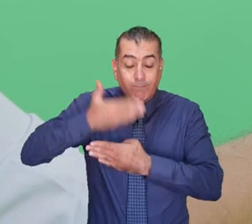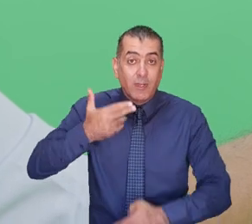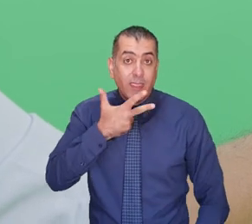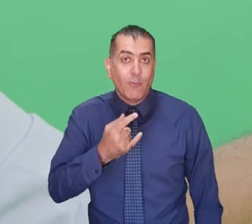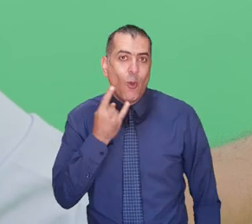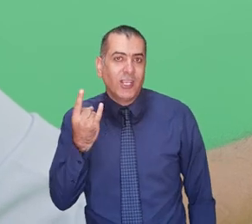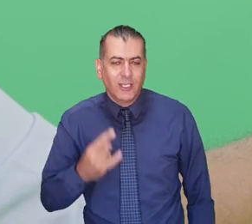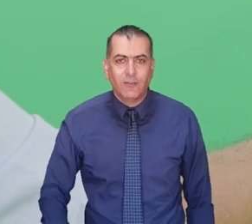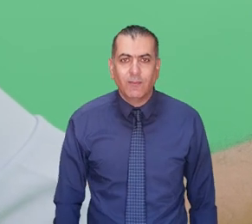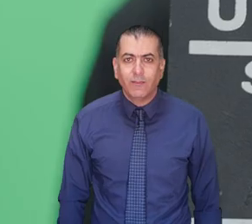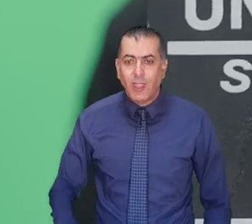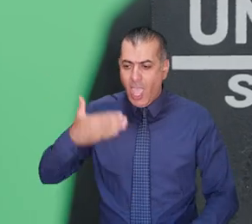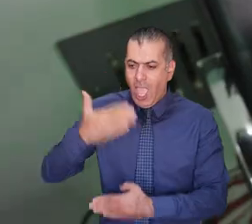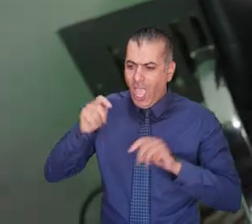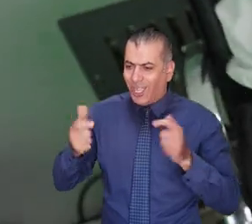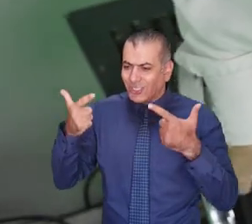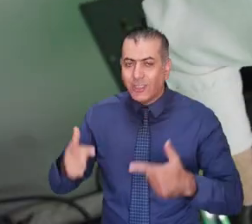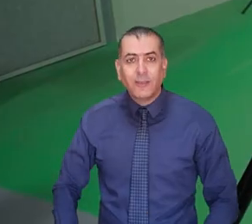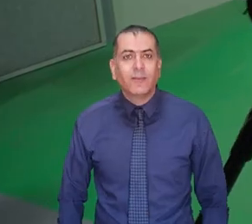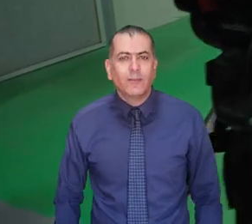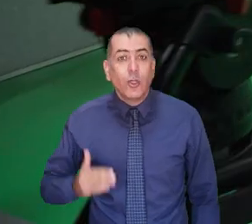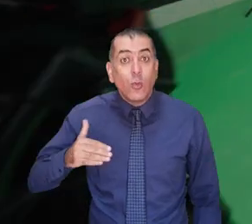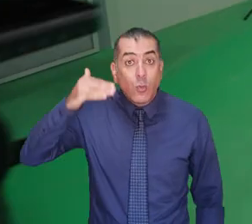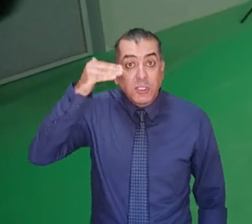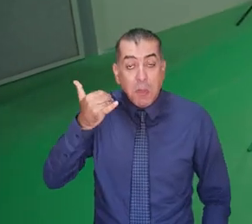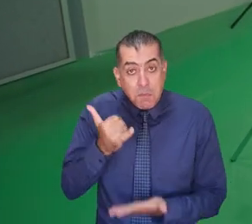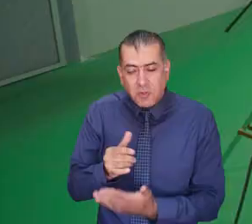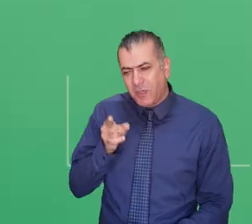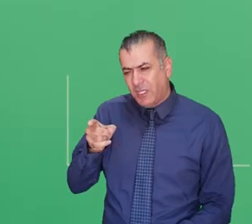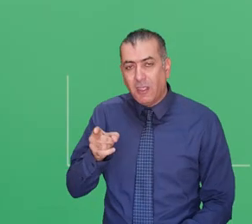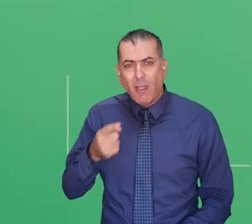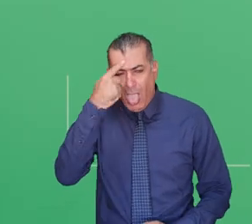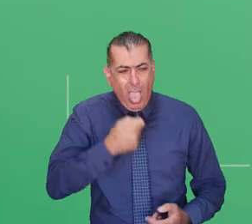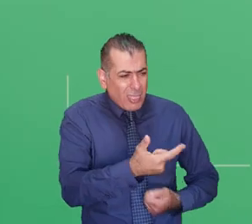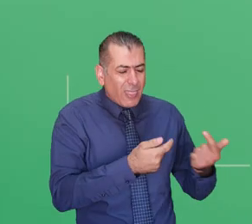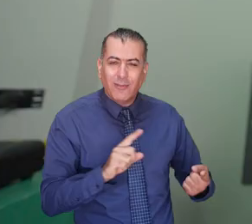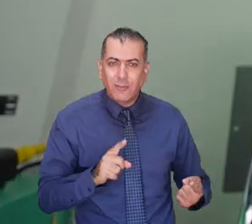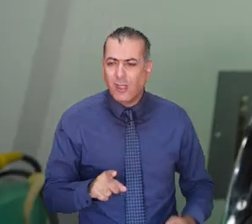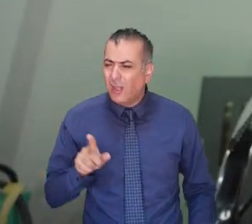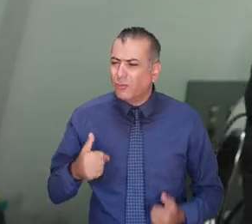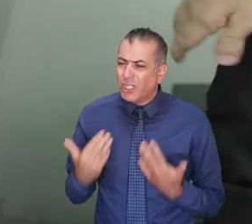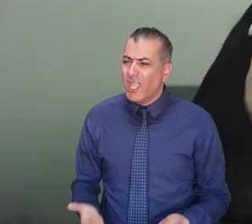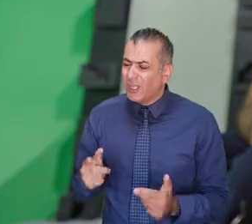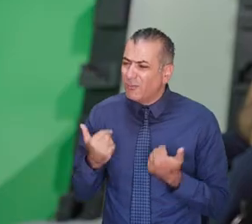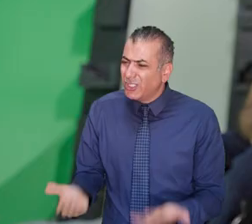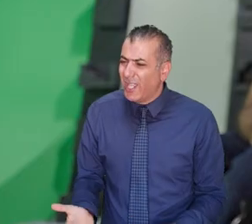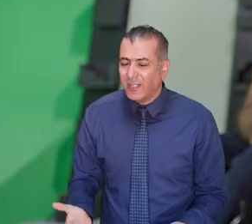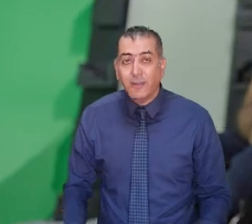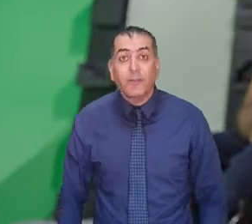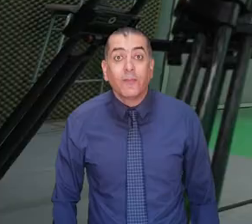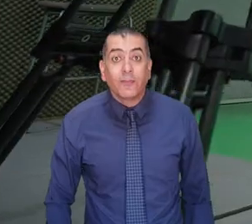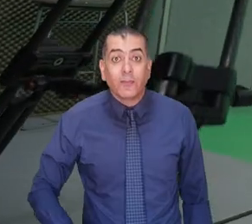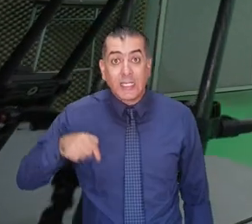المشهد الأول تيك 310 أكشن. مستقبلك بإيدك، لا تتركي للصدفة. لا لا مش هيك مش